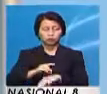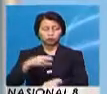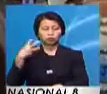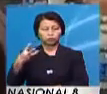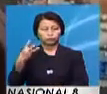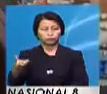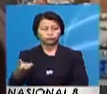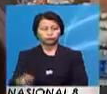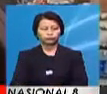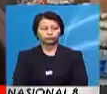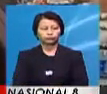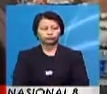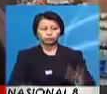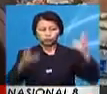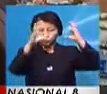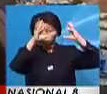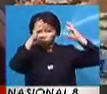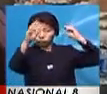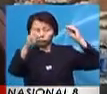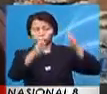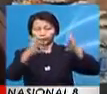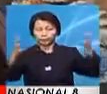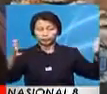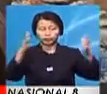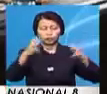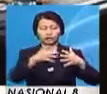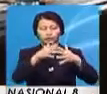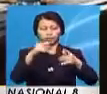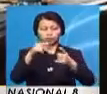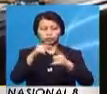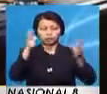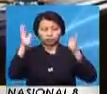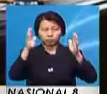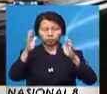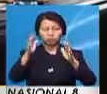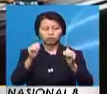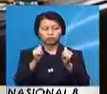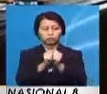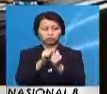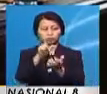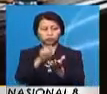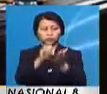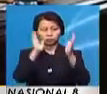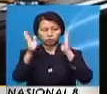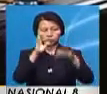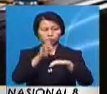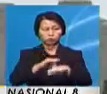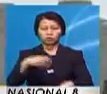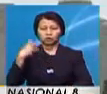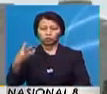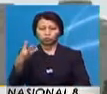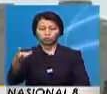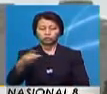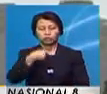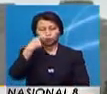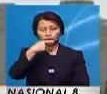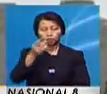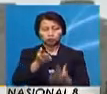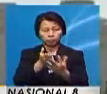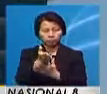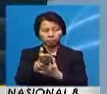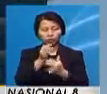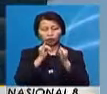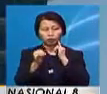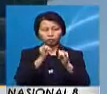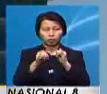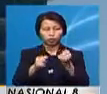Duta Besar Malaysia ke Amerika Syarikat Datuk Dr. Awang Adik Hussein pada sidang media bersama wartawan Malaysia di Washington berkata, melalui sidang